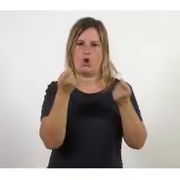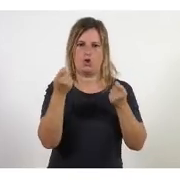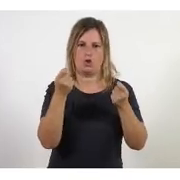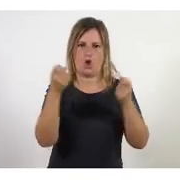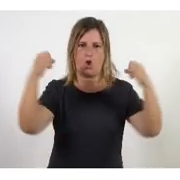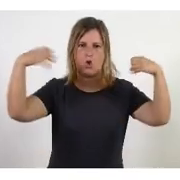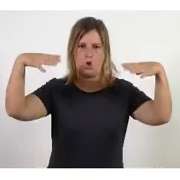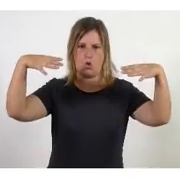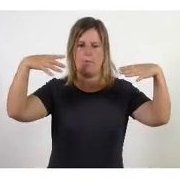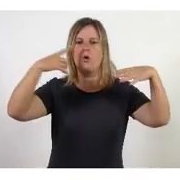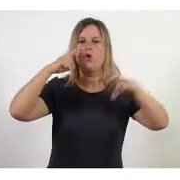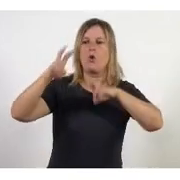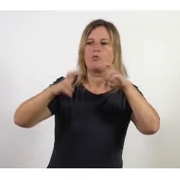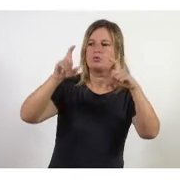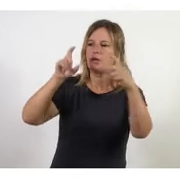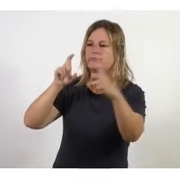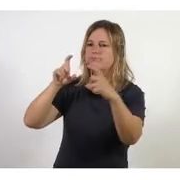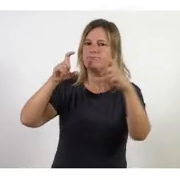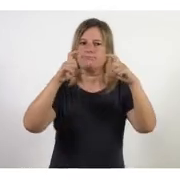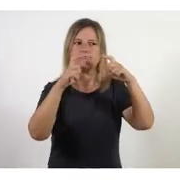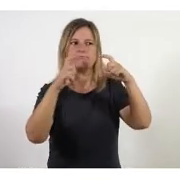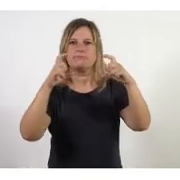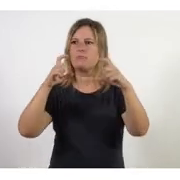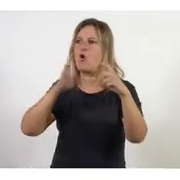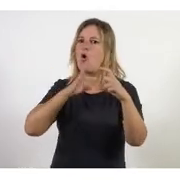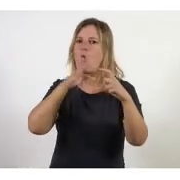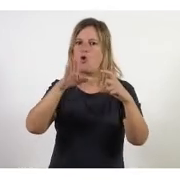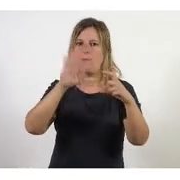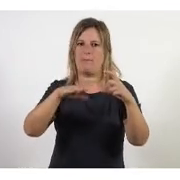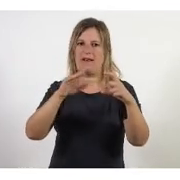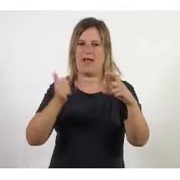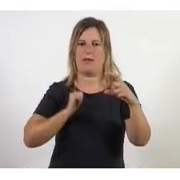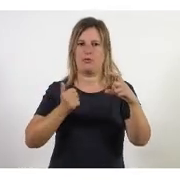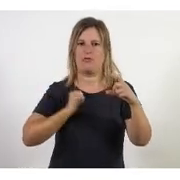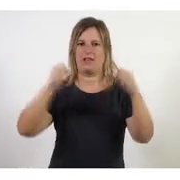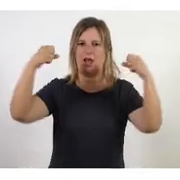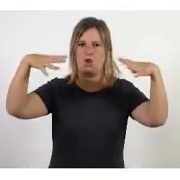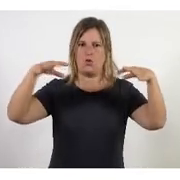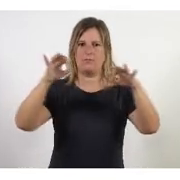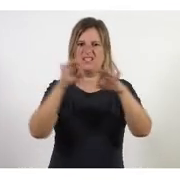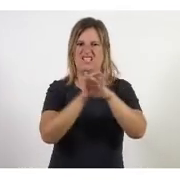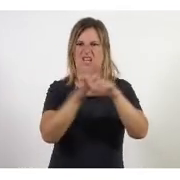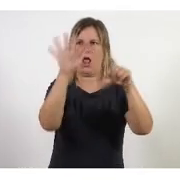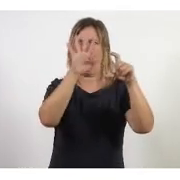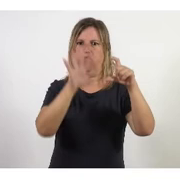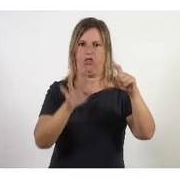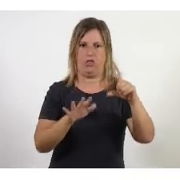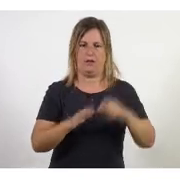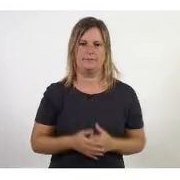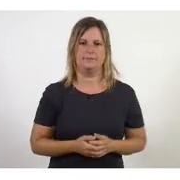la llum i trobar doncs, aquells enquadraments o aquella posició de la càmera que millor aprofiti la llum sense arribar a cremar la meva